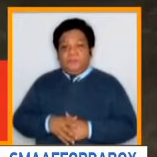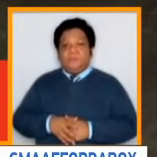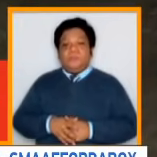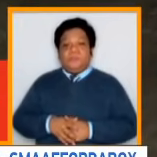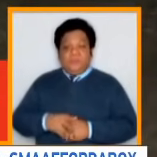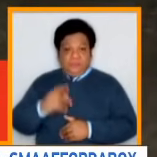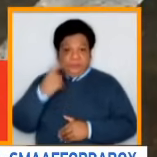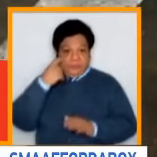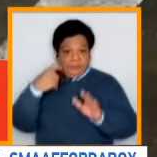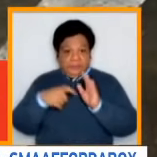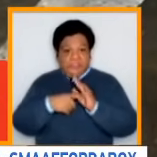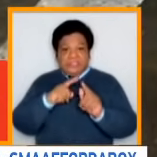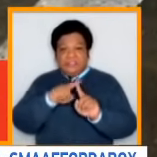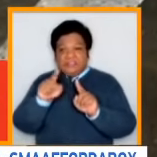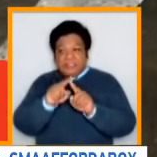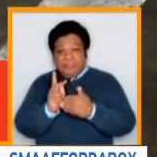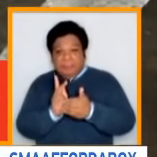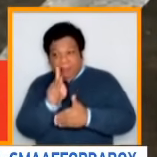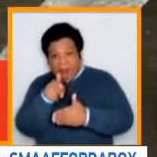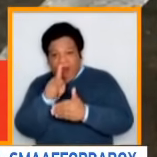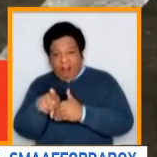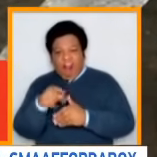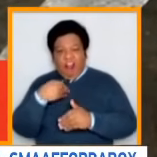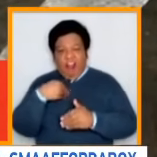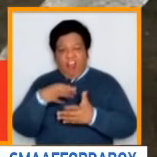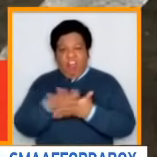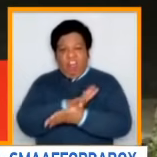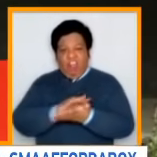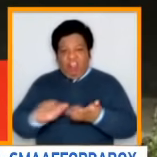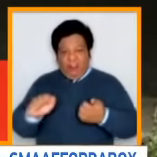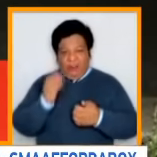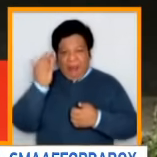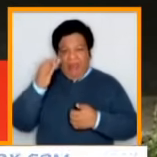ang ilang halaman sa tapat ng entrada ng Dolomite Sand Beach.